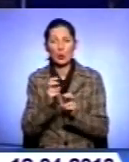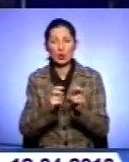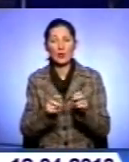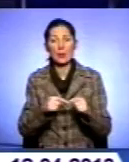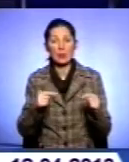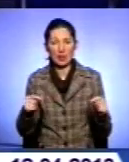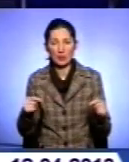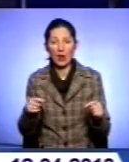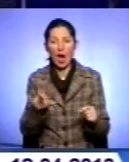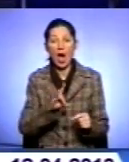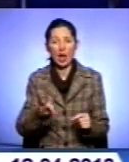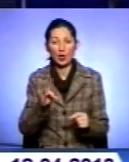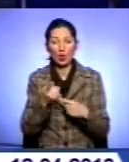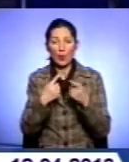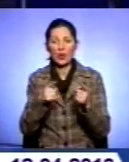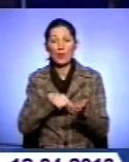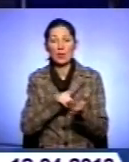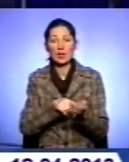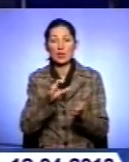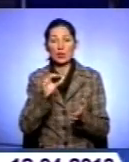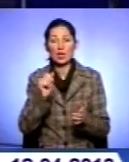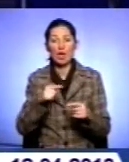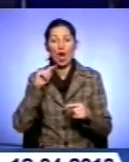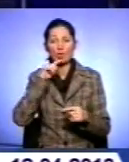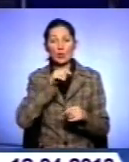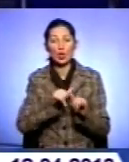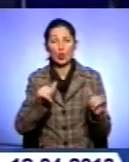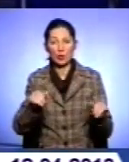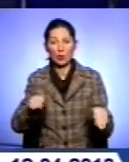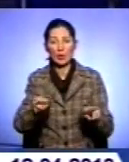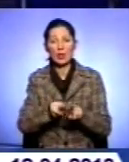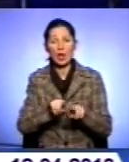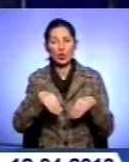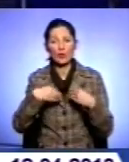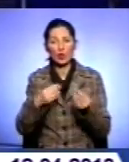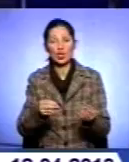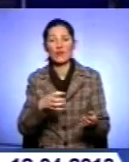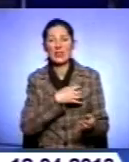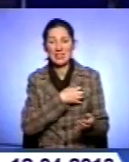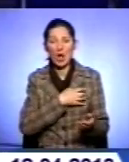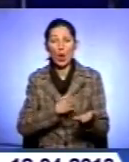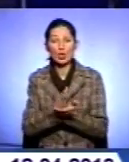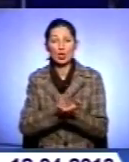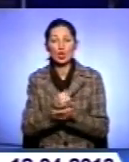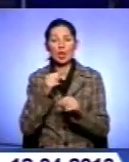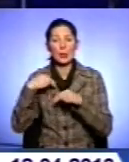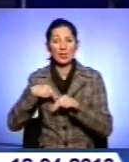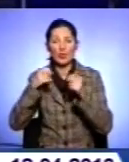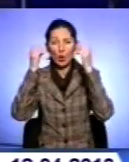питання соціально-економічного розвитку. Також Валентин Хоптян вручив почесну відзнаку «Заслужений працівник культури